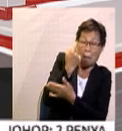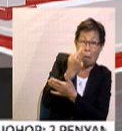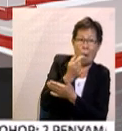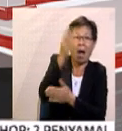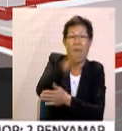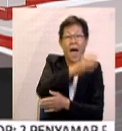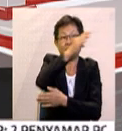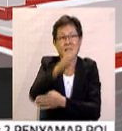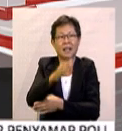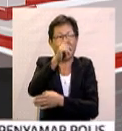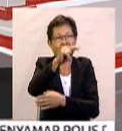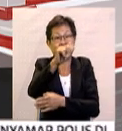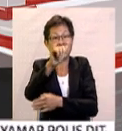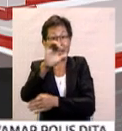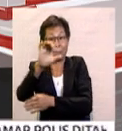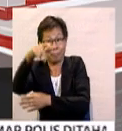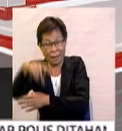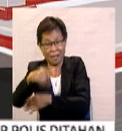Rasuah Nasional NACP